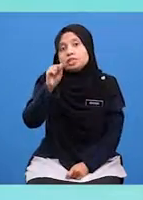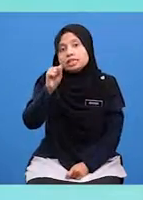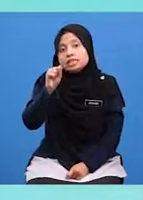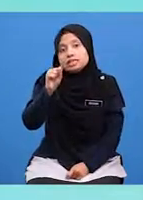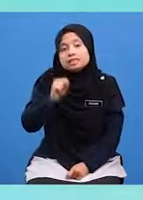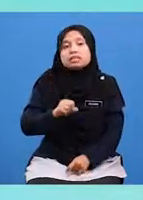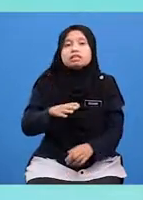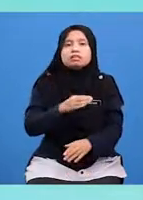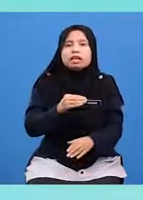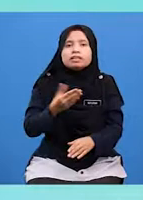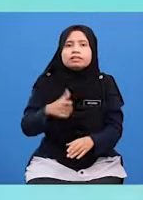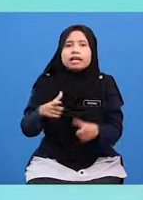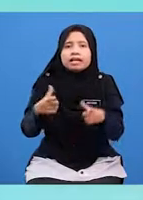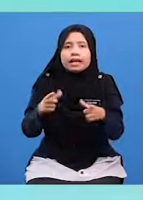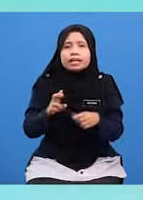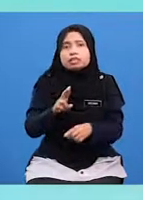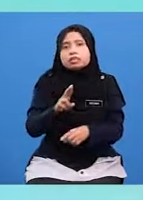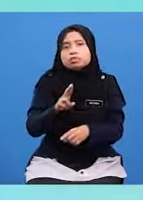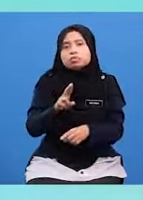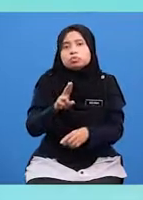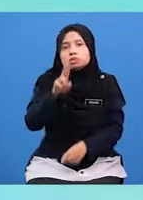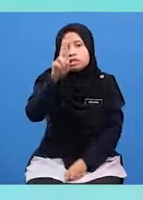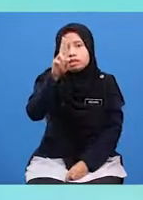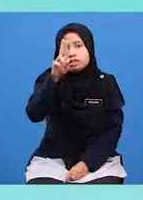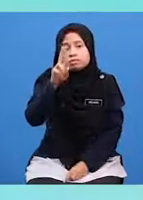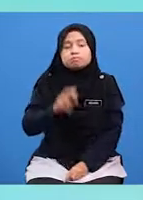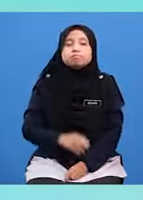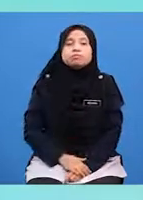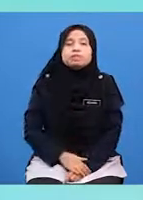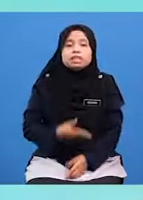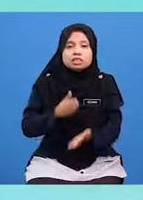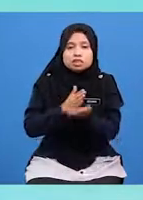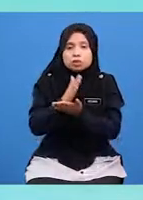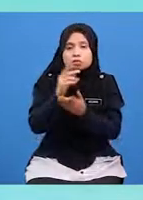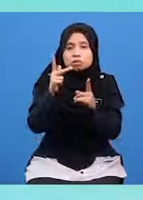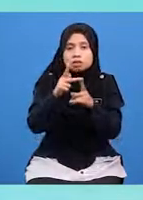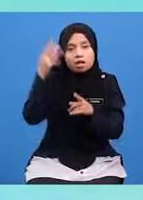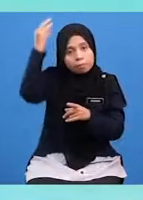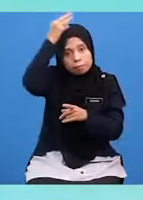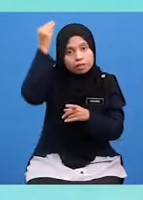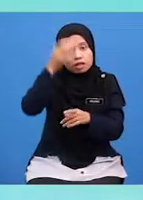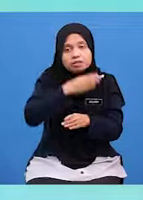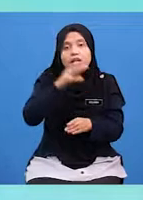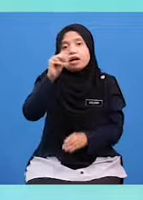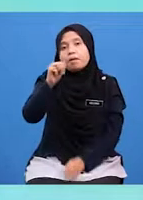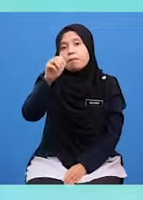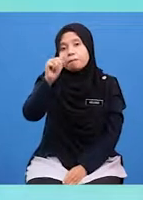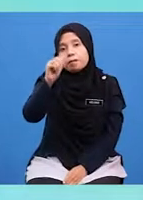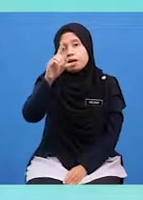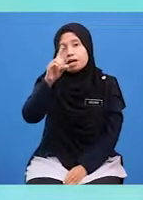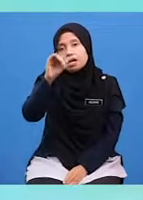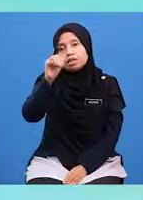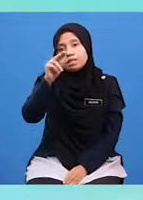Iraq dan beberapa negeri di utara, semenanjung Tanah Arab dan seterusnya ke Mekah dan Madinah.